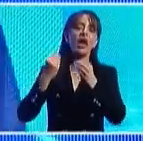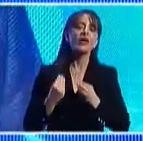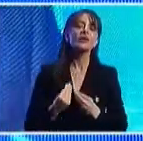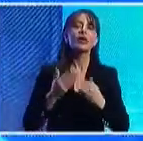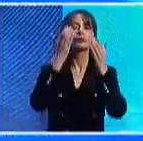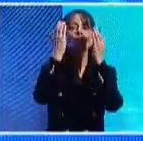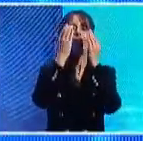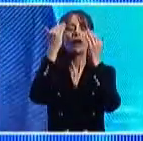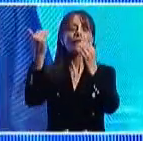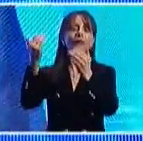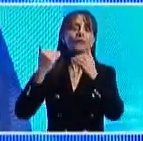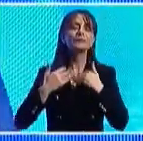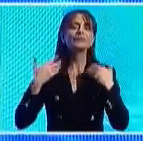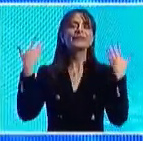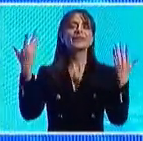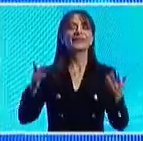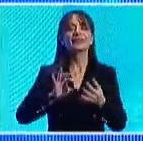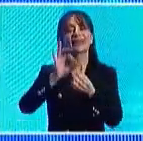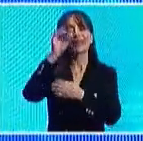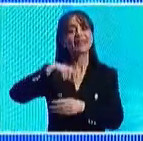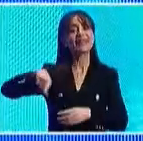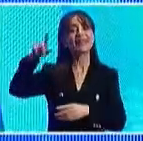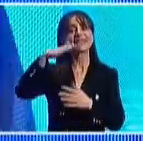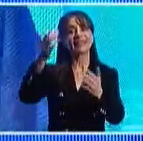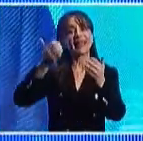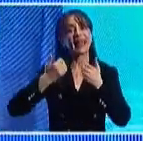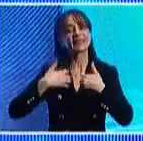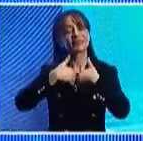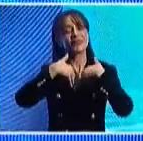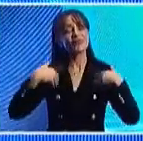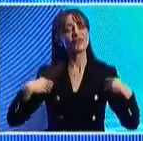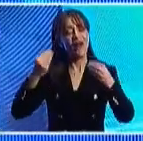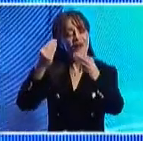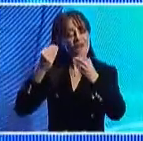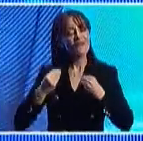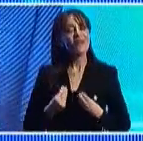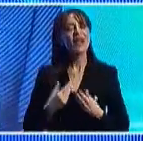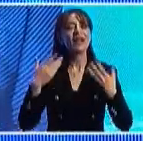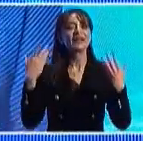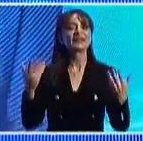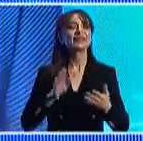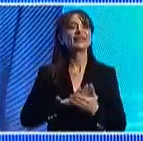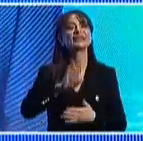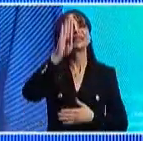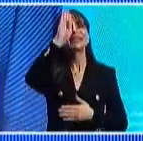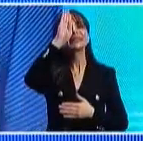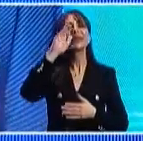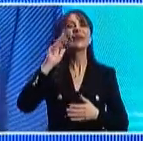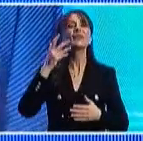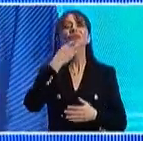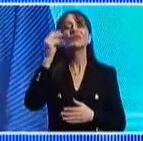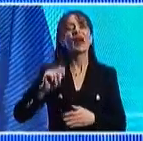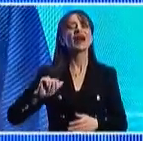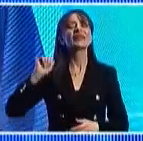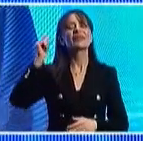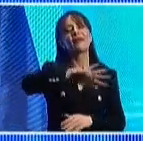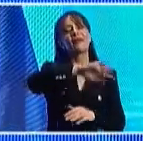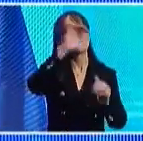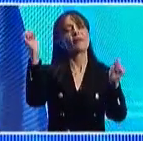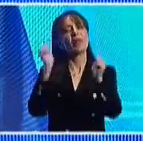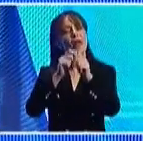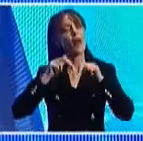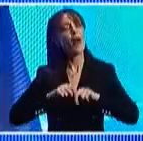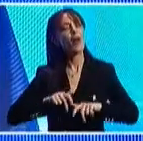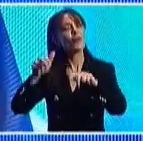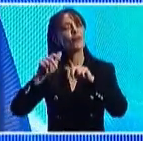dualarıyla, insanımızdan aldığımız bu güvenle İstanbul'un güzel yarınlarına hep birlikte yürüyeceğiz.